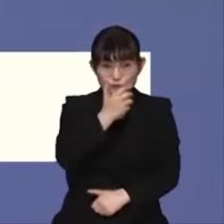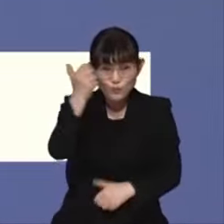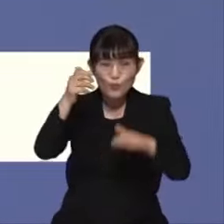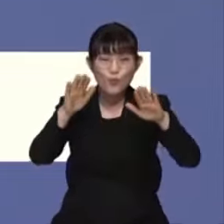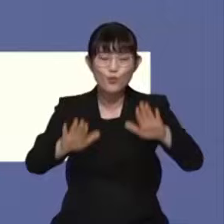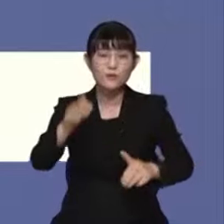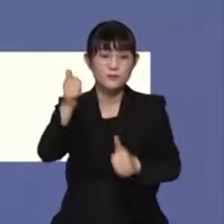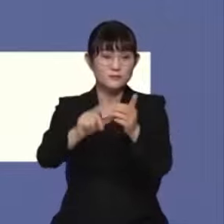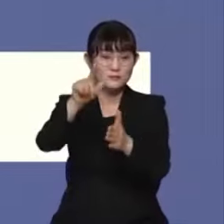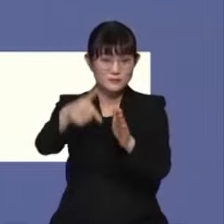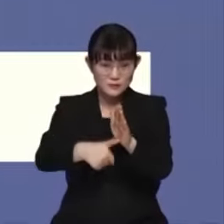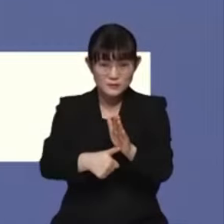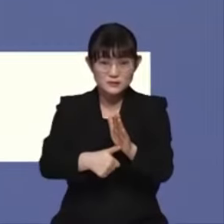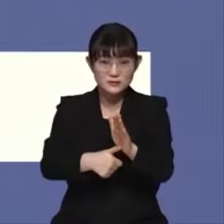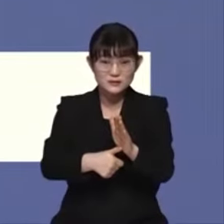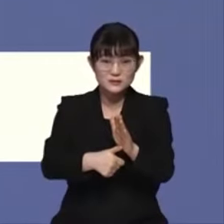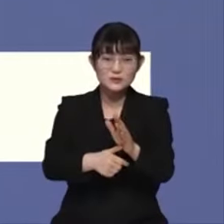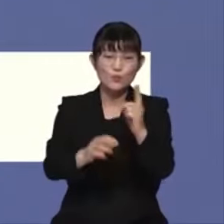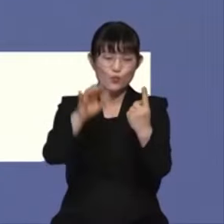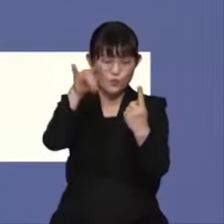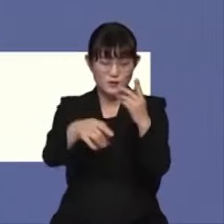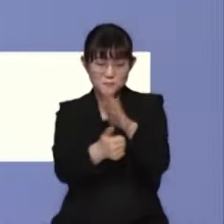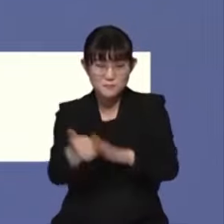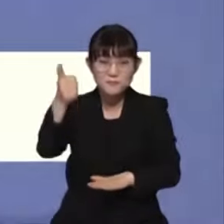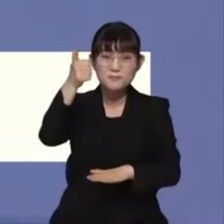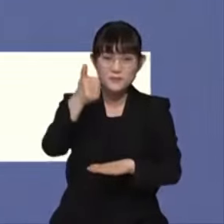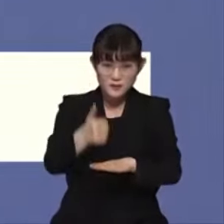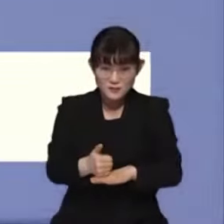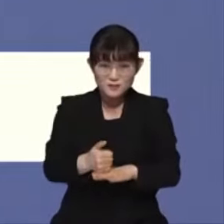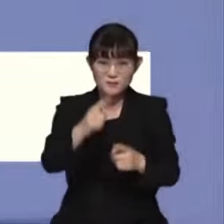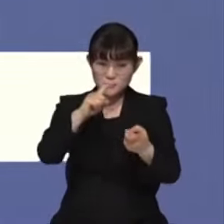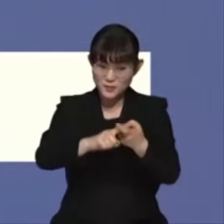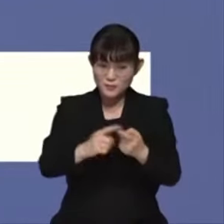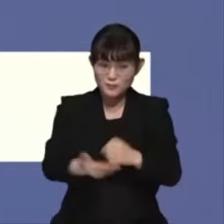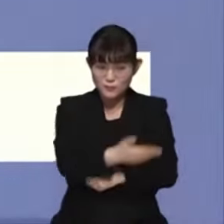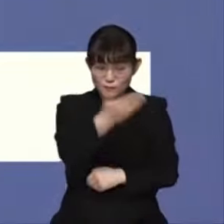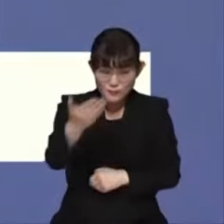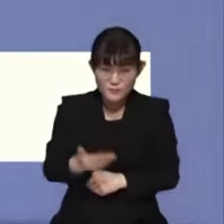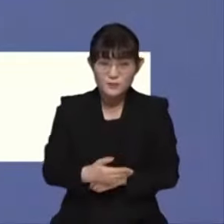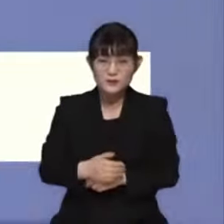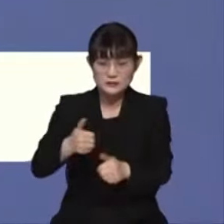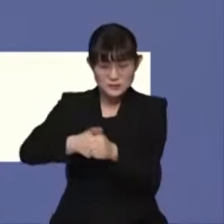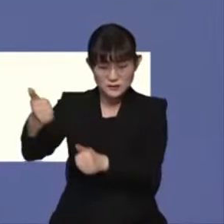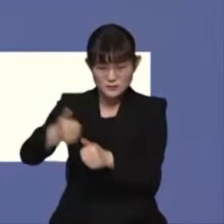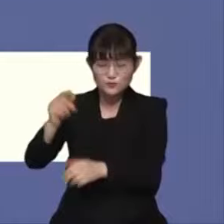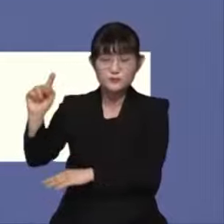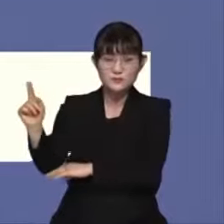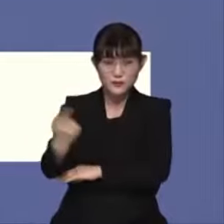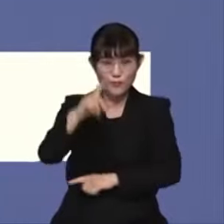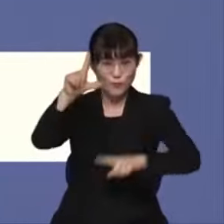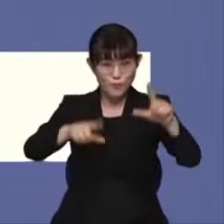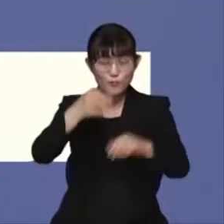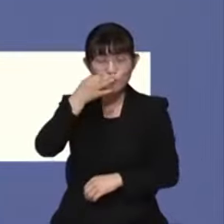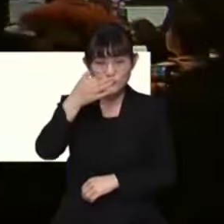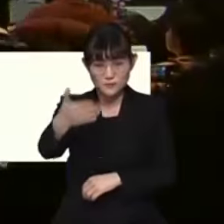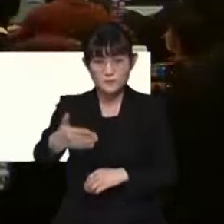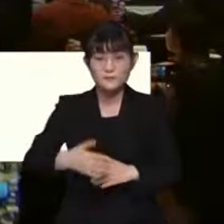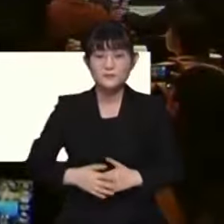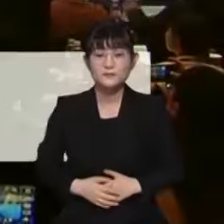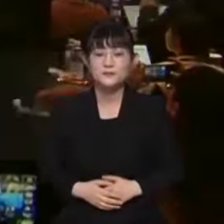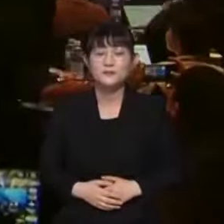올 시즌에는 이룰 수 있도록 팬 여러분들과 좋은 야구 할 수 있도록 최선을